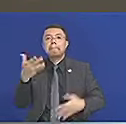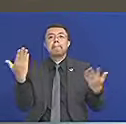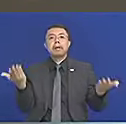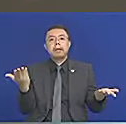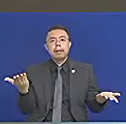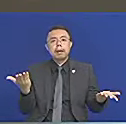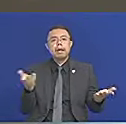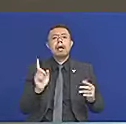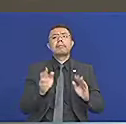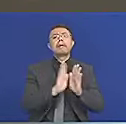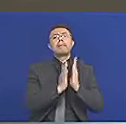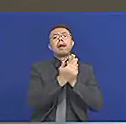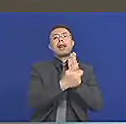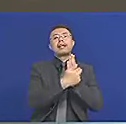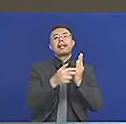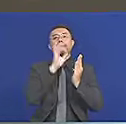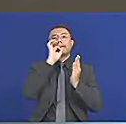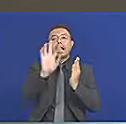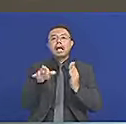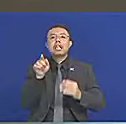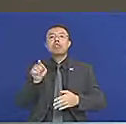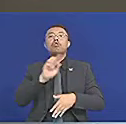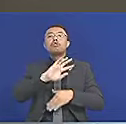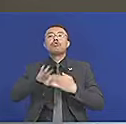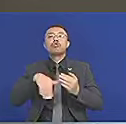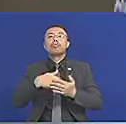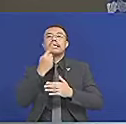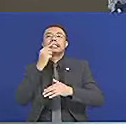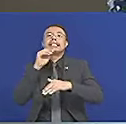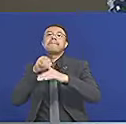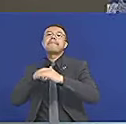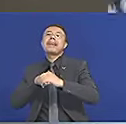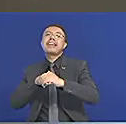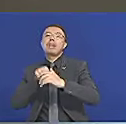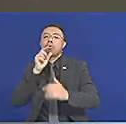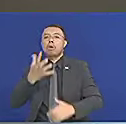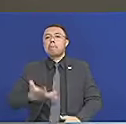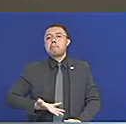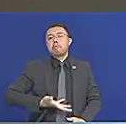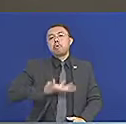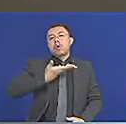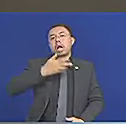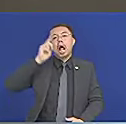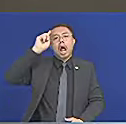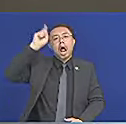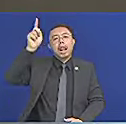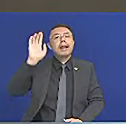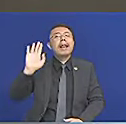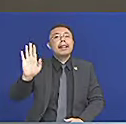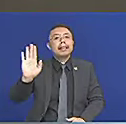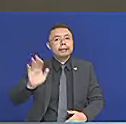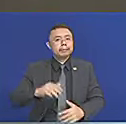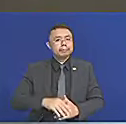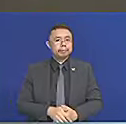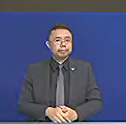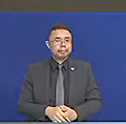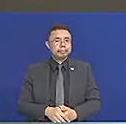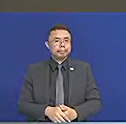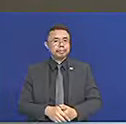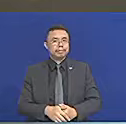mengatakan bahwa itu semua disimpan untuk murka Allah nanti.